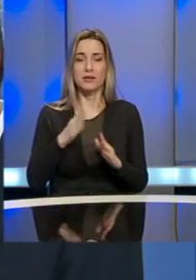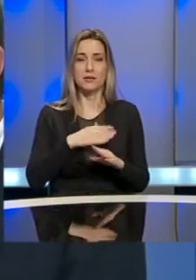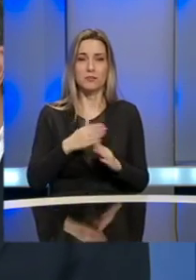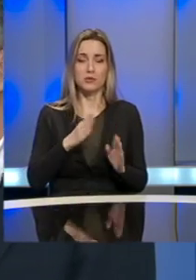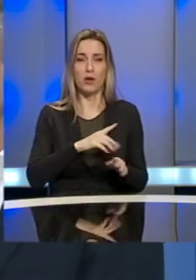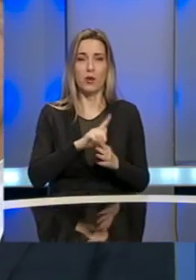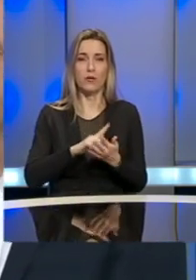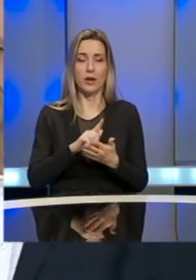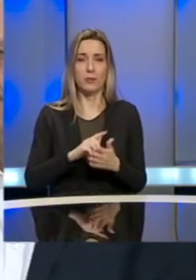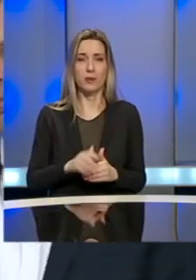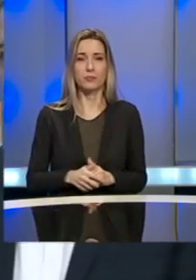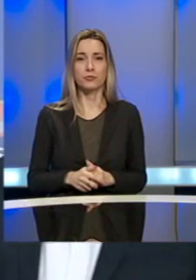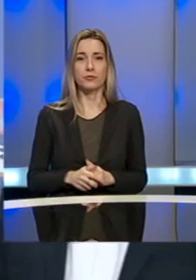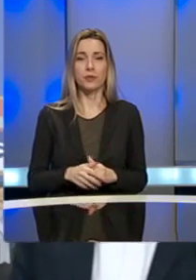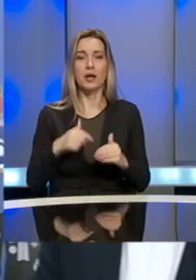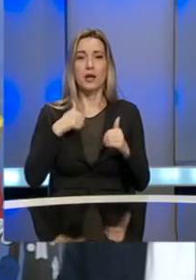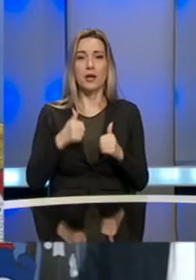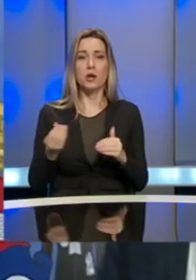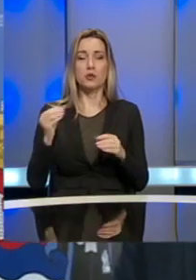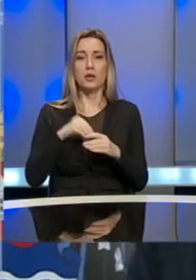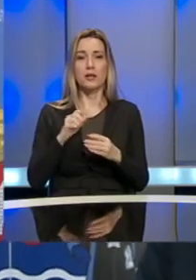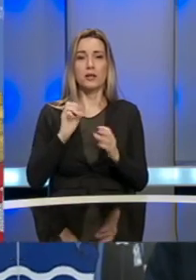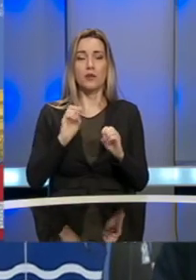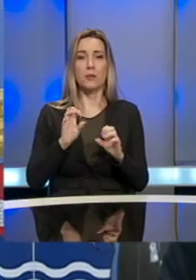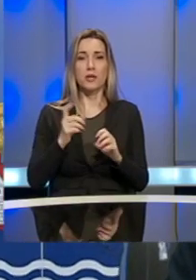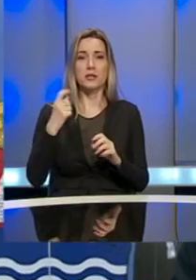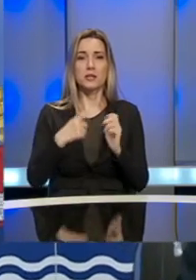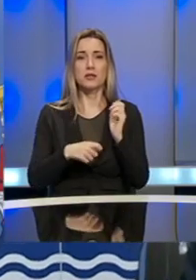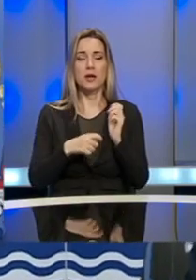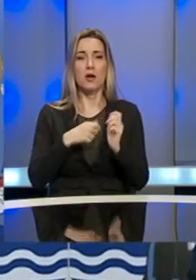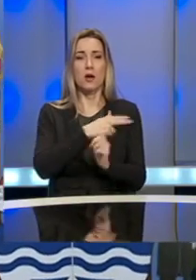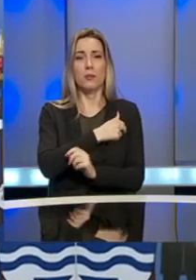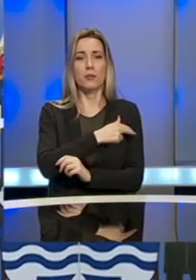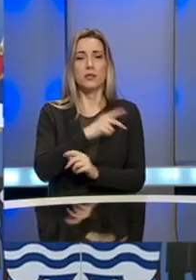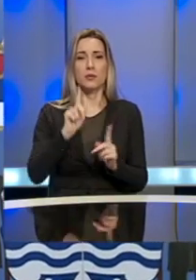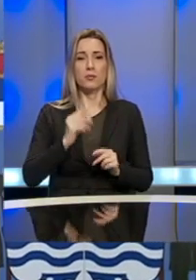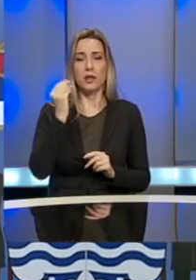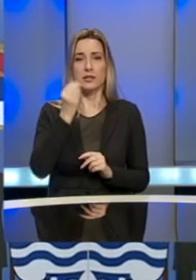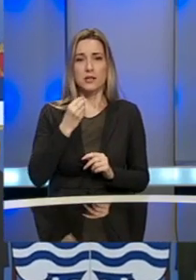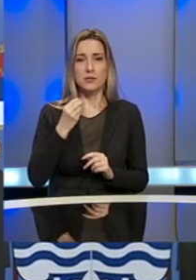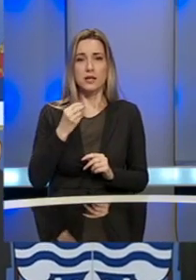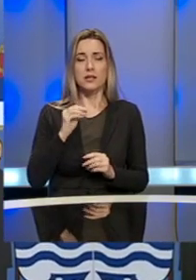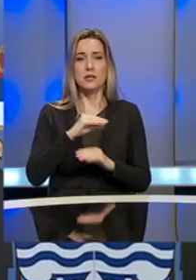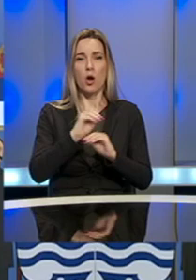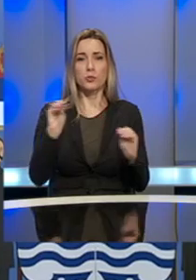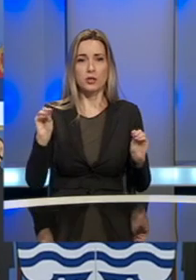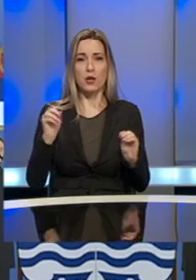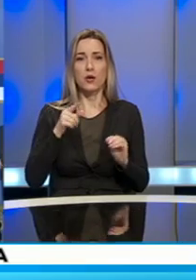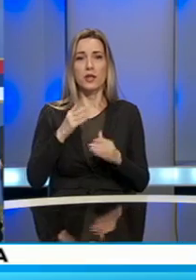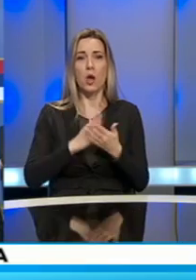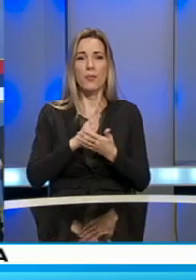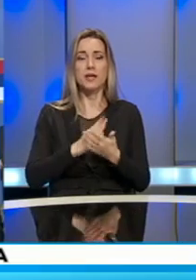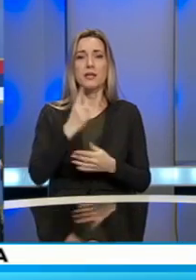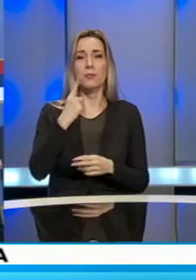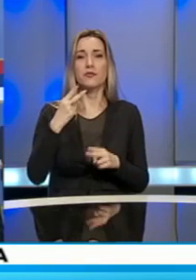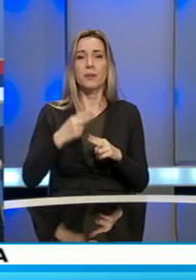vam. Evo, ja ću dodati još informaciju da je iz Univerzitetskog kliničkog centra Republike Srpske saopšteno da je operisani